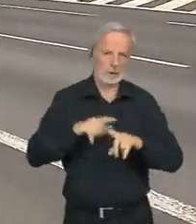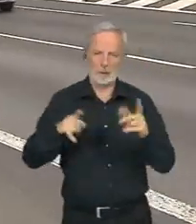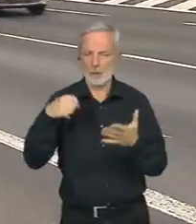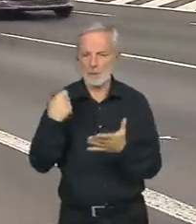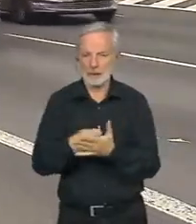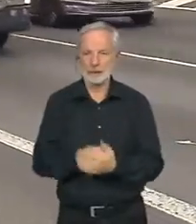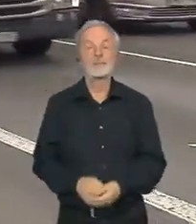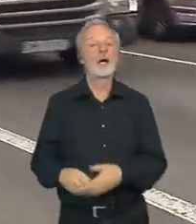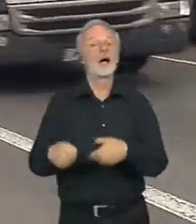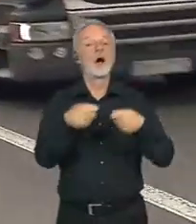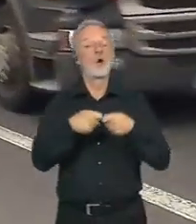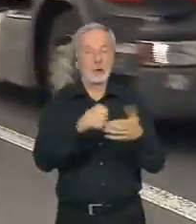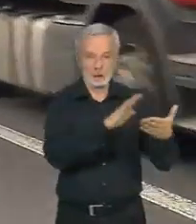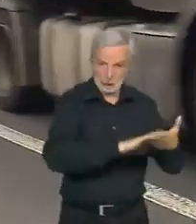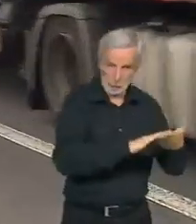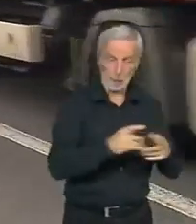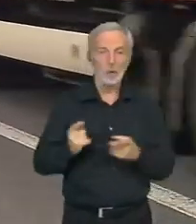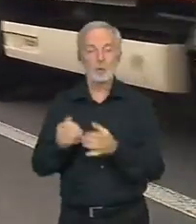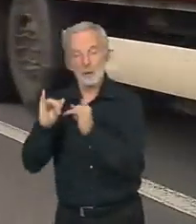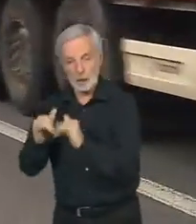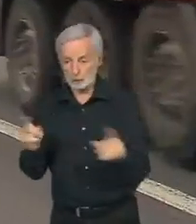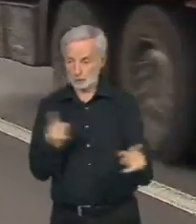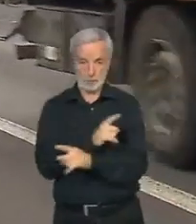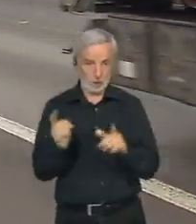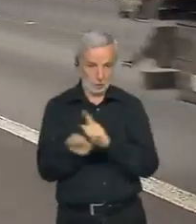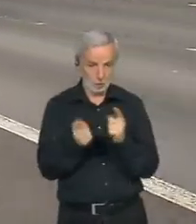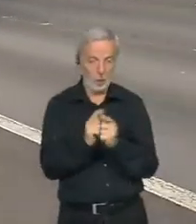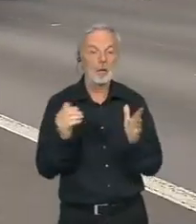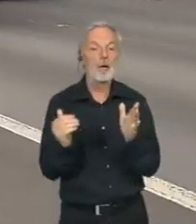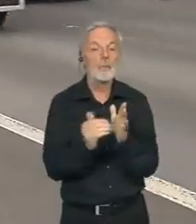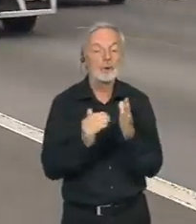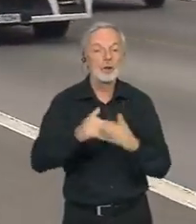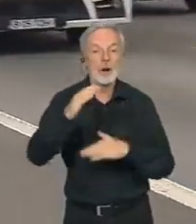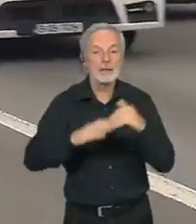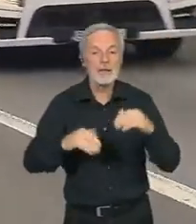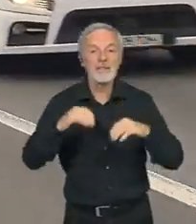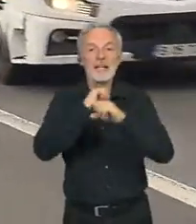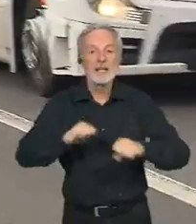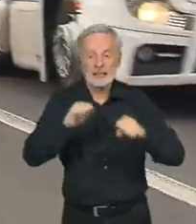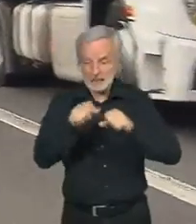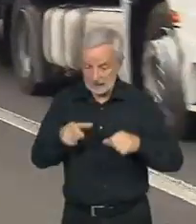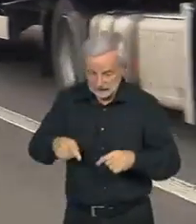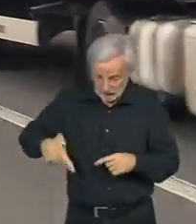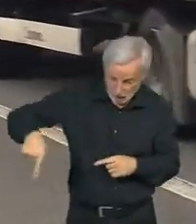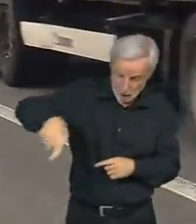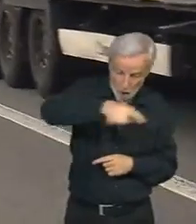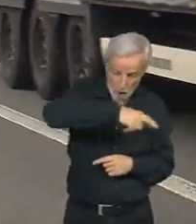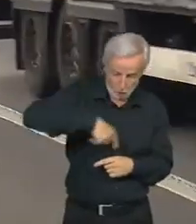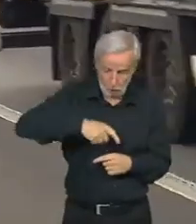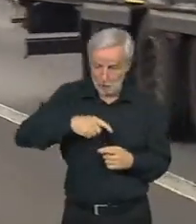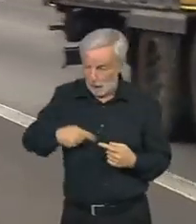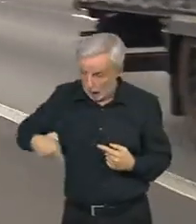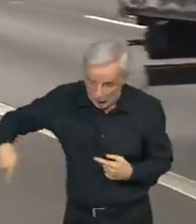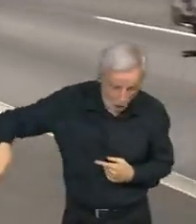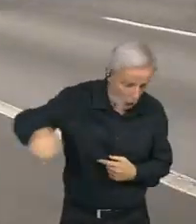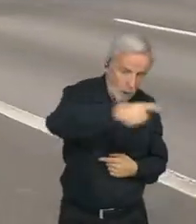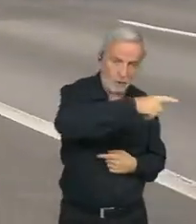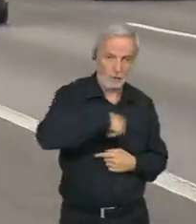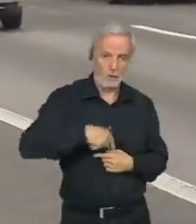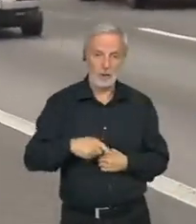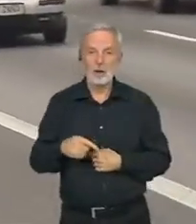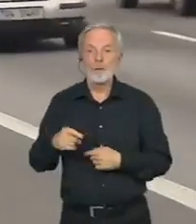a hnutí ANO se shodují také na potřebě dostavět vnější a také vnitřní městský okruh, který by měl na ten současný navazovat v